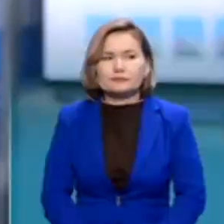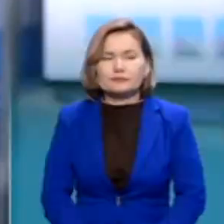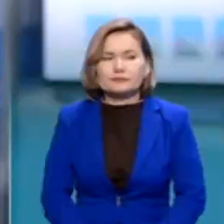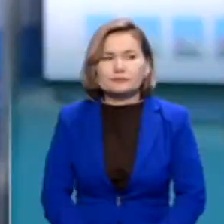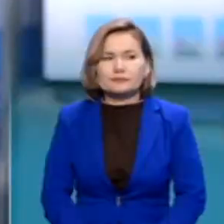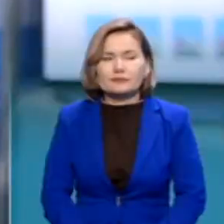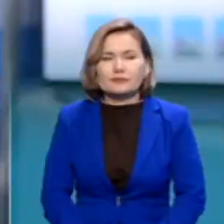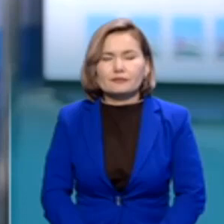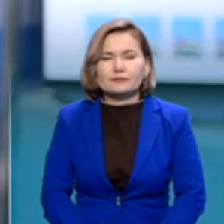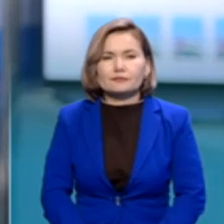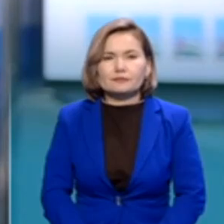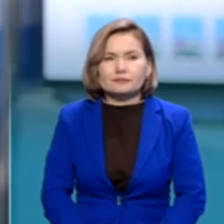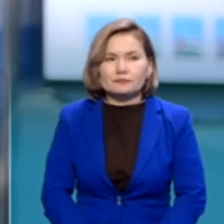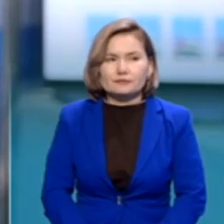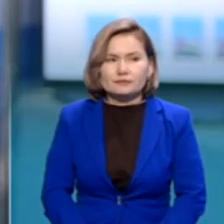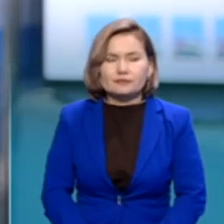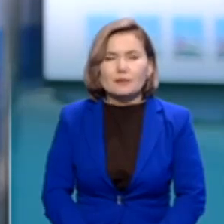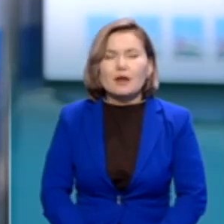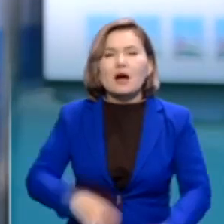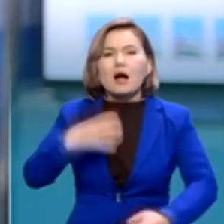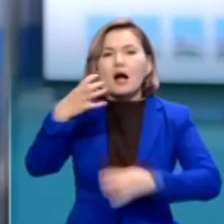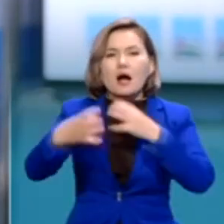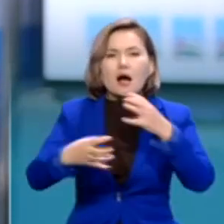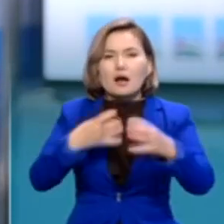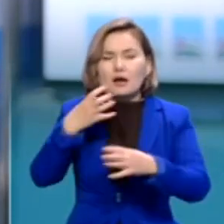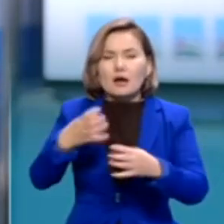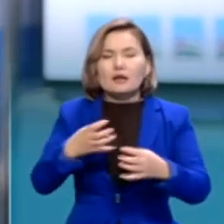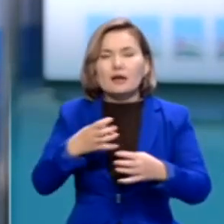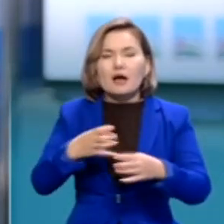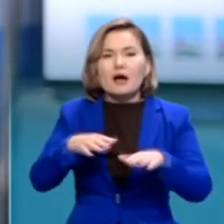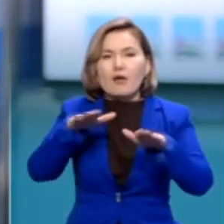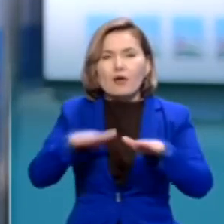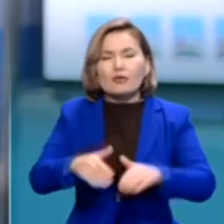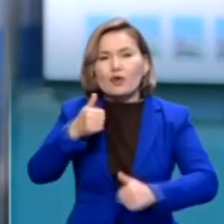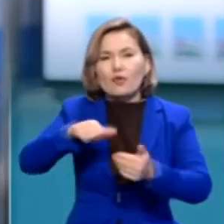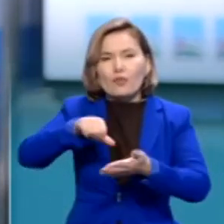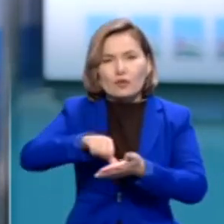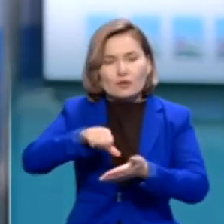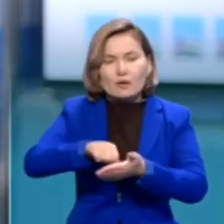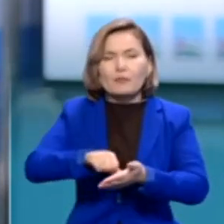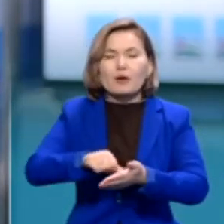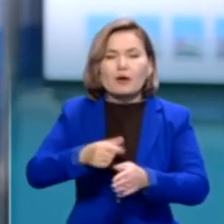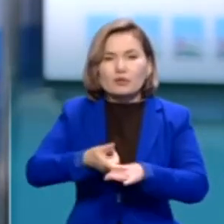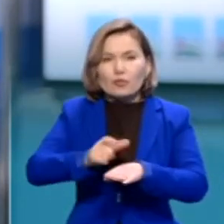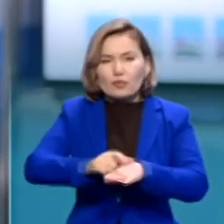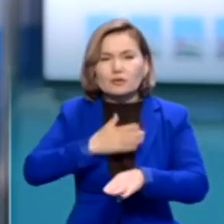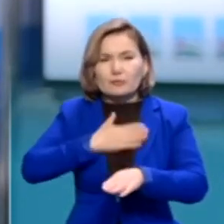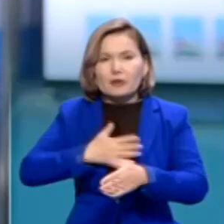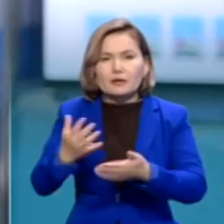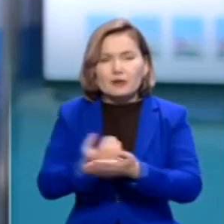Мы очень рады представлять. Халықаралық аренаға отандық өнімімізбен шыққанымызға қуаныштымыз.